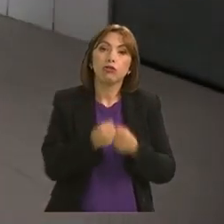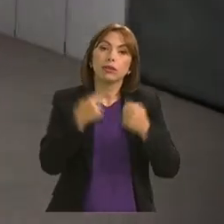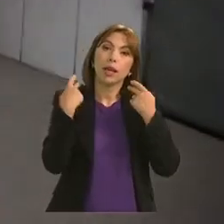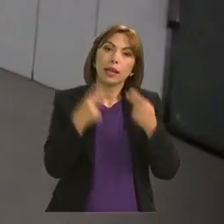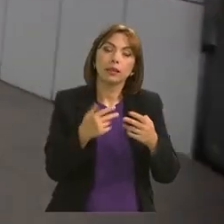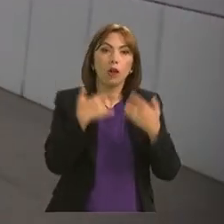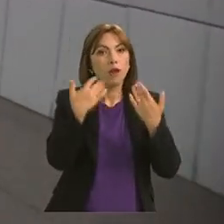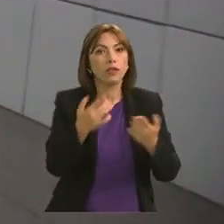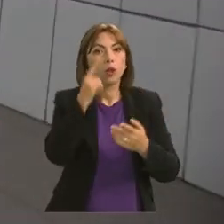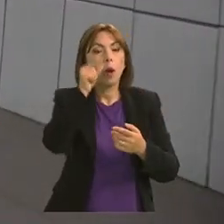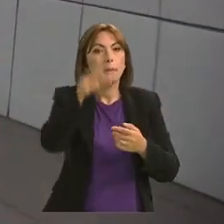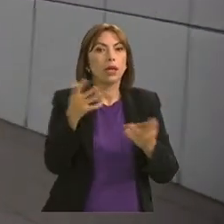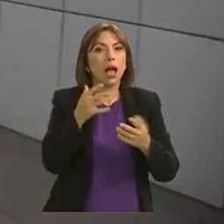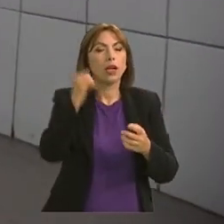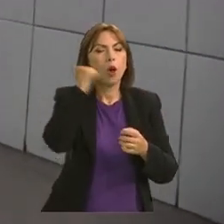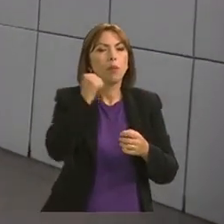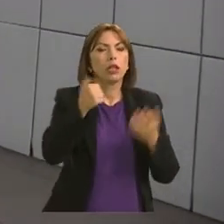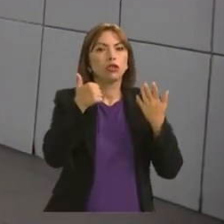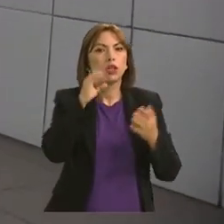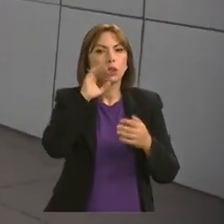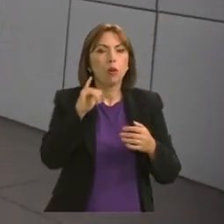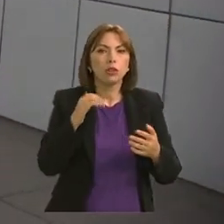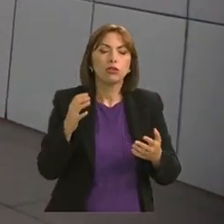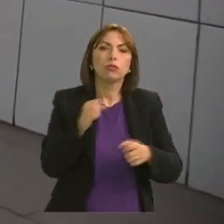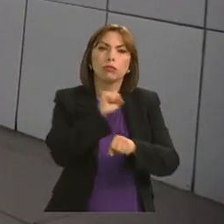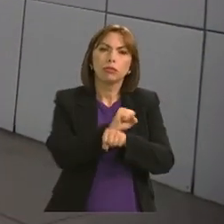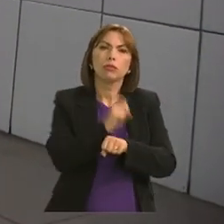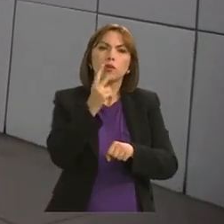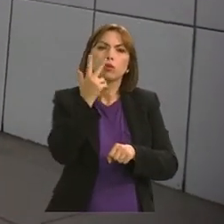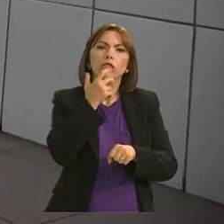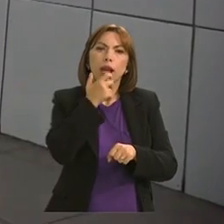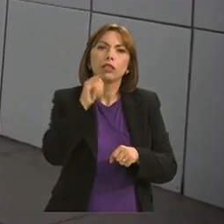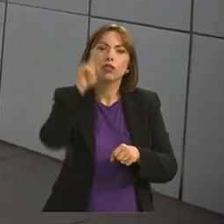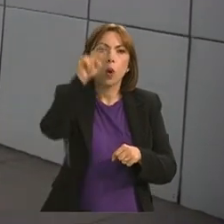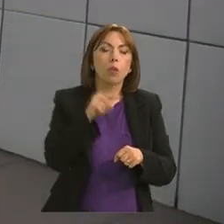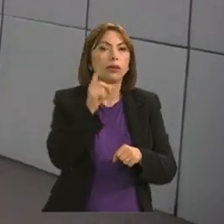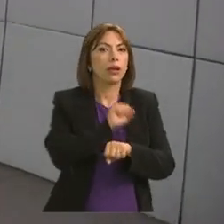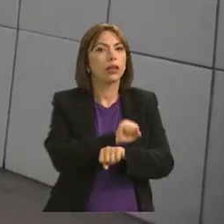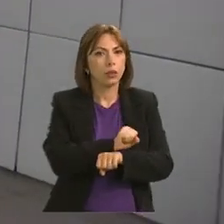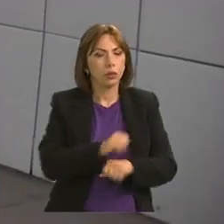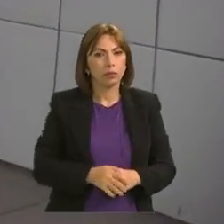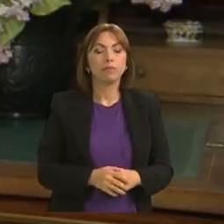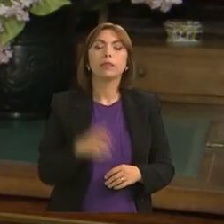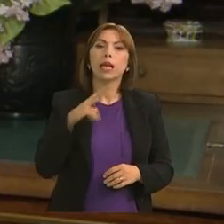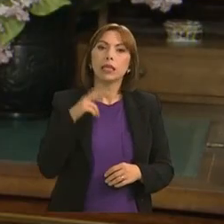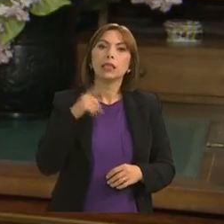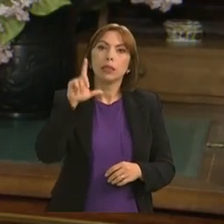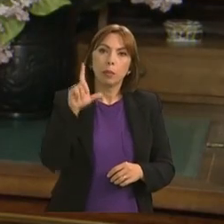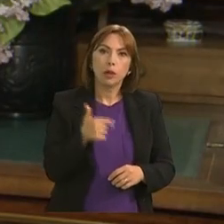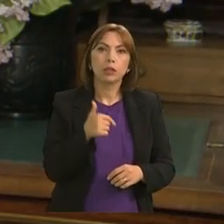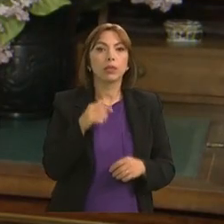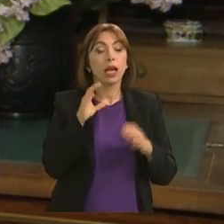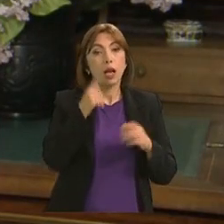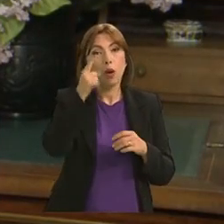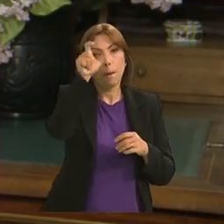fost oferită celui care a omorât 6 oameni și a ispășit o pedeapsă de 23 de ani și o lună de închisoare. Există posibilitatea ca